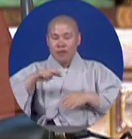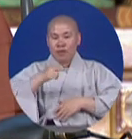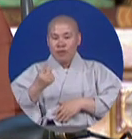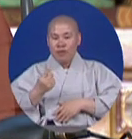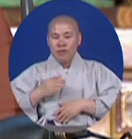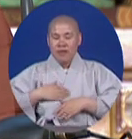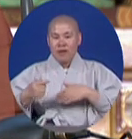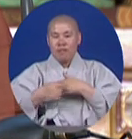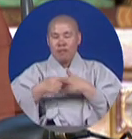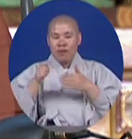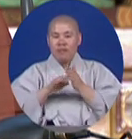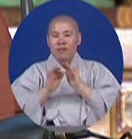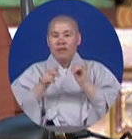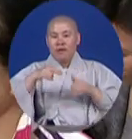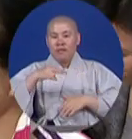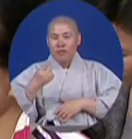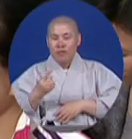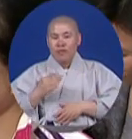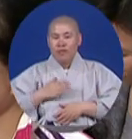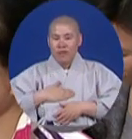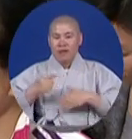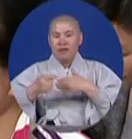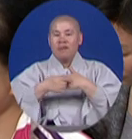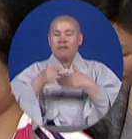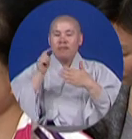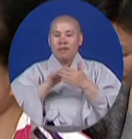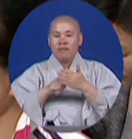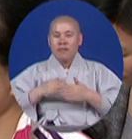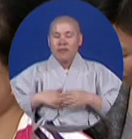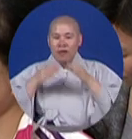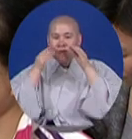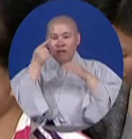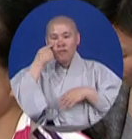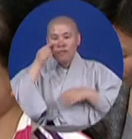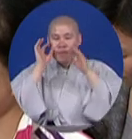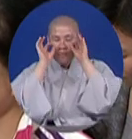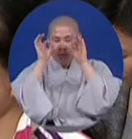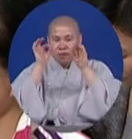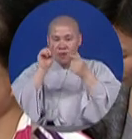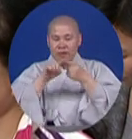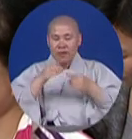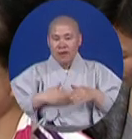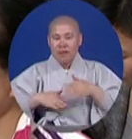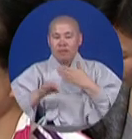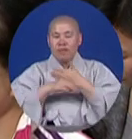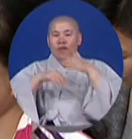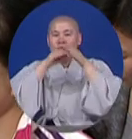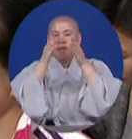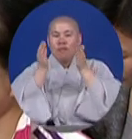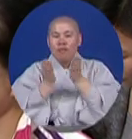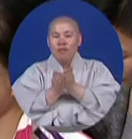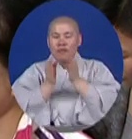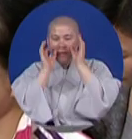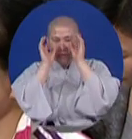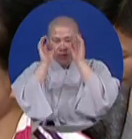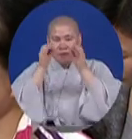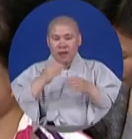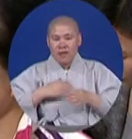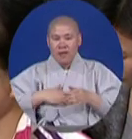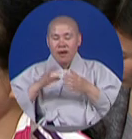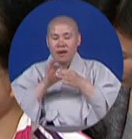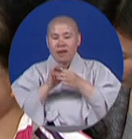이게 이제 자기 눈을 보는 방법이다 이게. 그래서 내가 내 마음을 찾는다 이러니까 이미 내 마음인데 어디